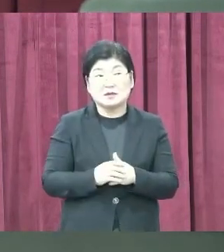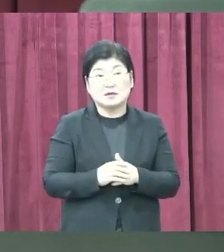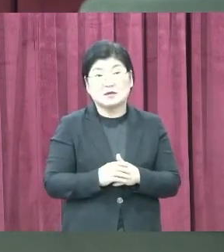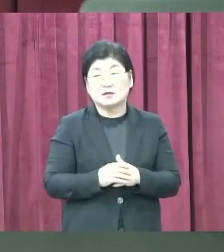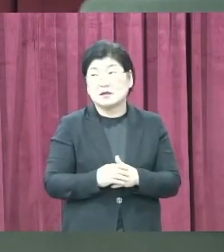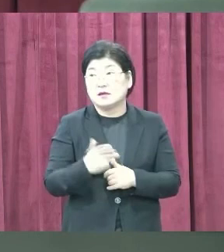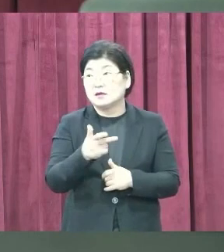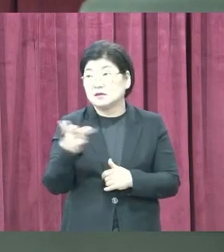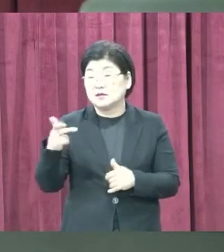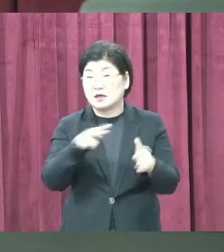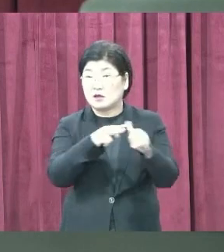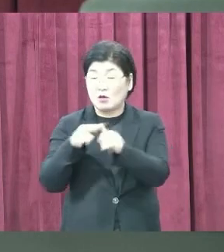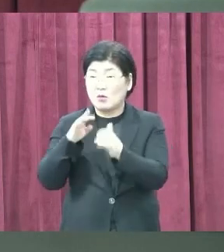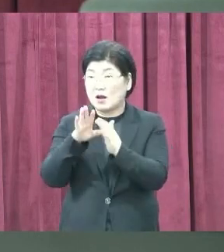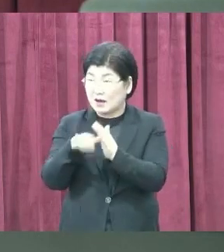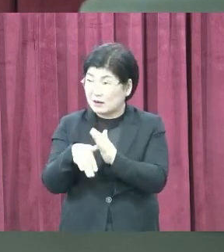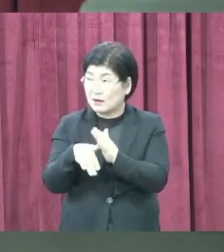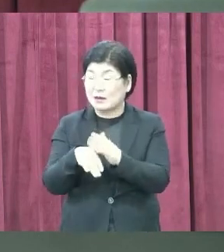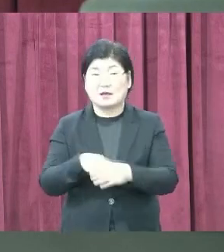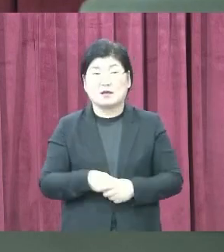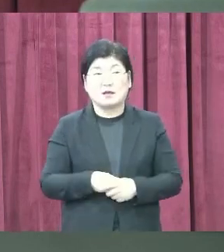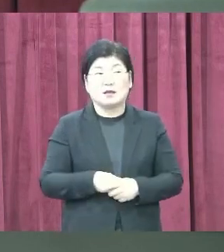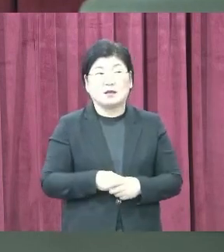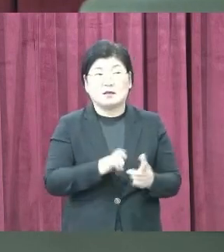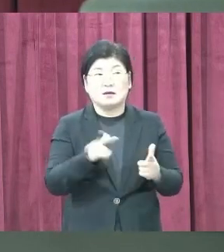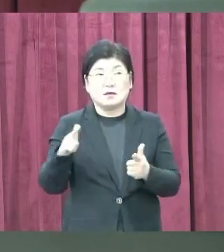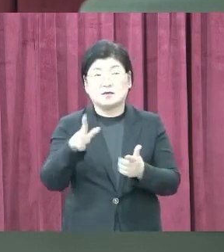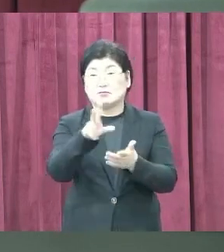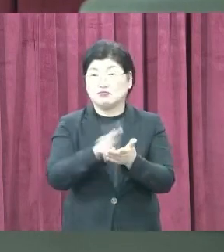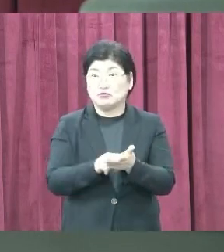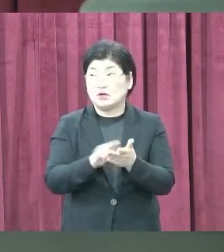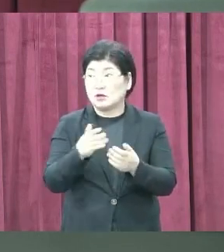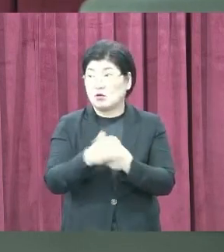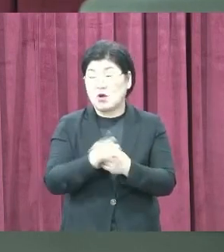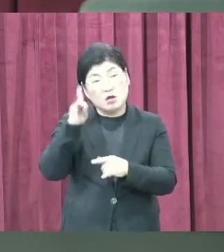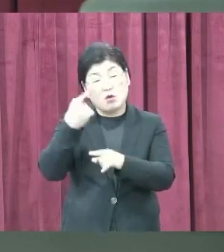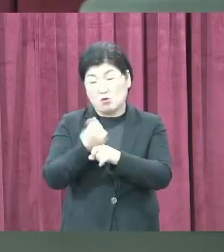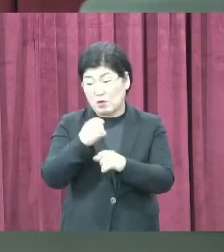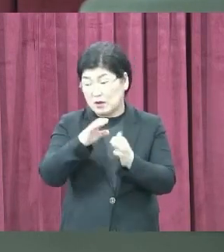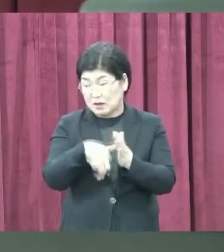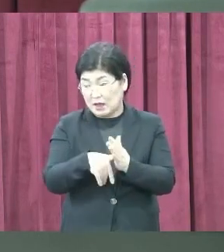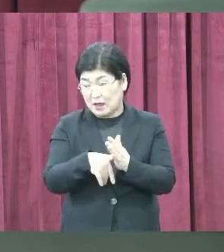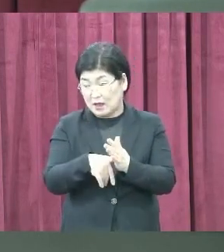빅데이터를 하다 보면 항상 수반되는 그런 이슈가 될 것 같고요. 앞으로 연구하시는데 참고가 되시면 좋겠습니다.